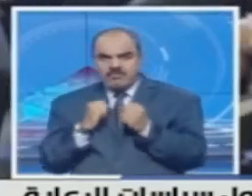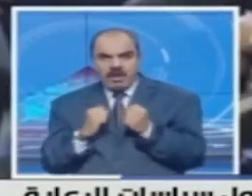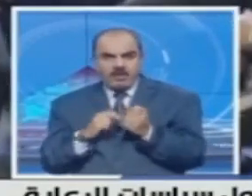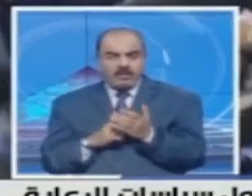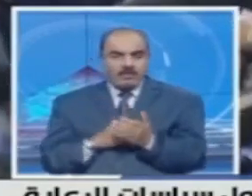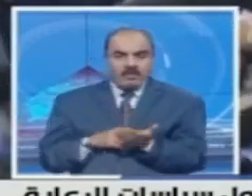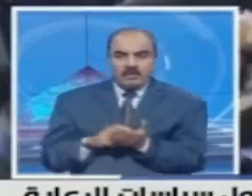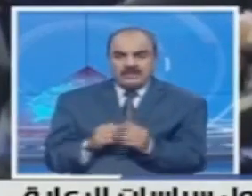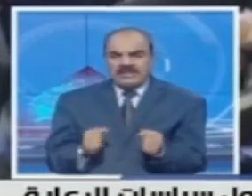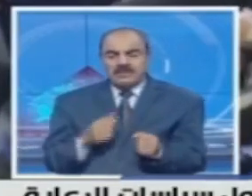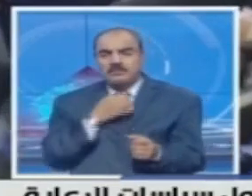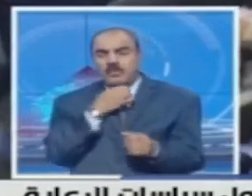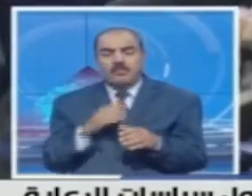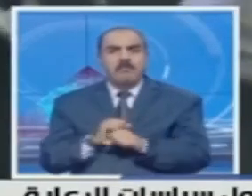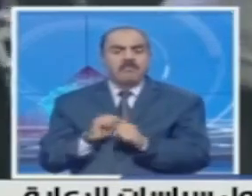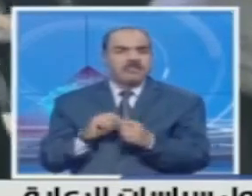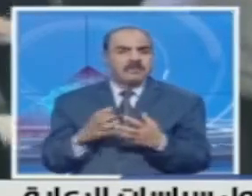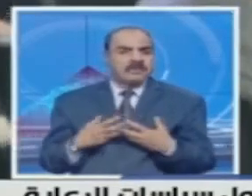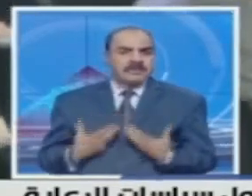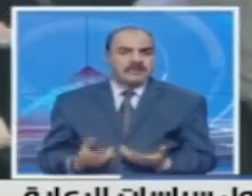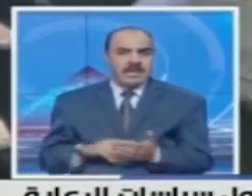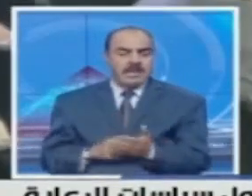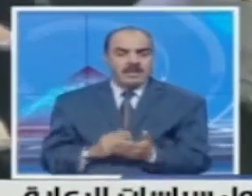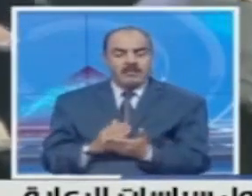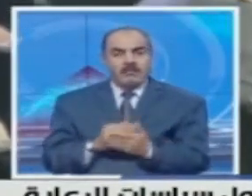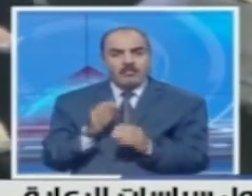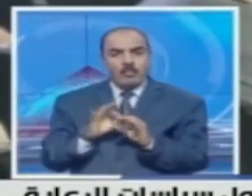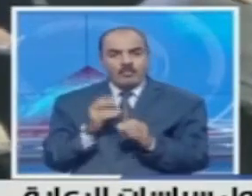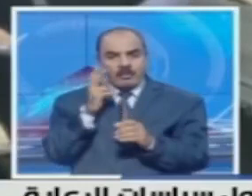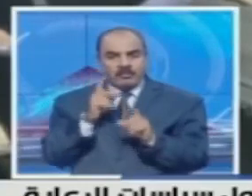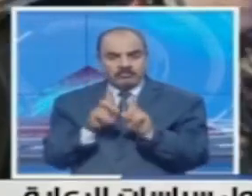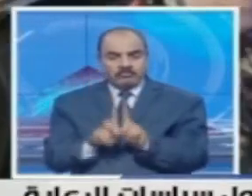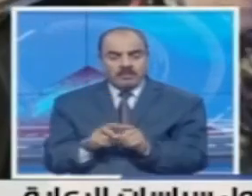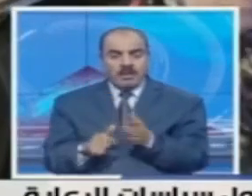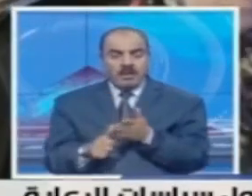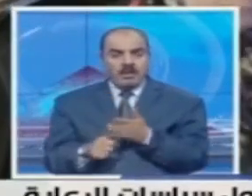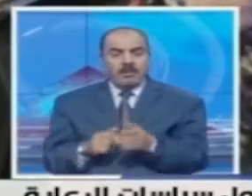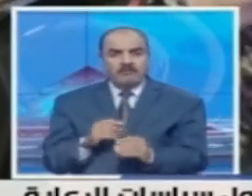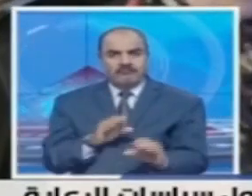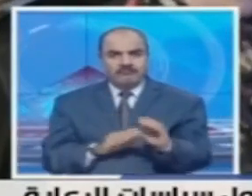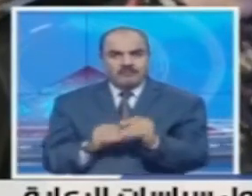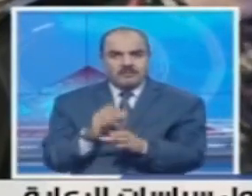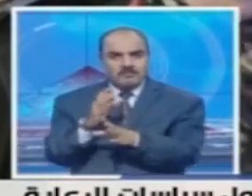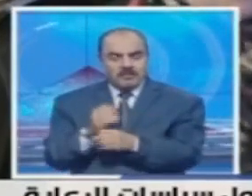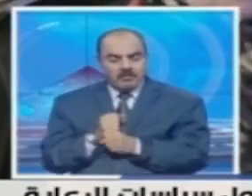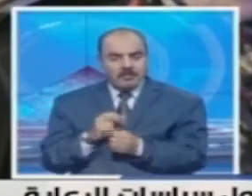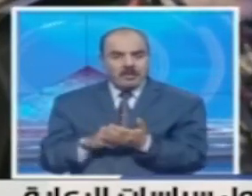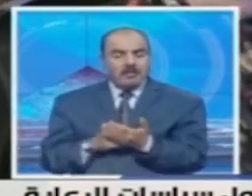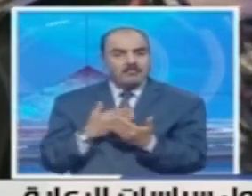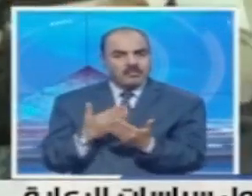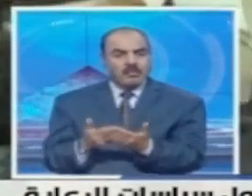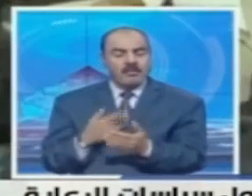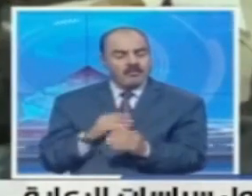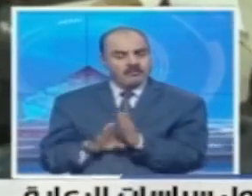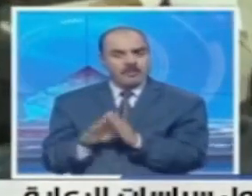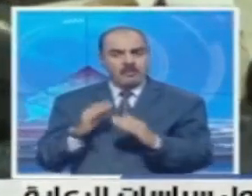سبل الخروج بهم لمسار آمن كان محور المؤتمر الإقليمي الأول حول سياسات الرعاية الاجتماعية وتحقيق